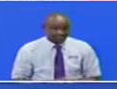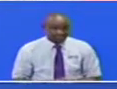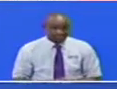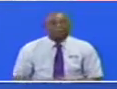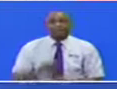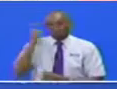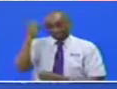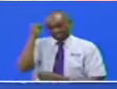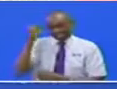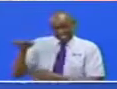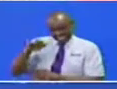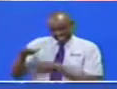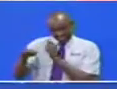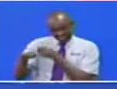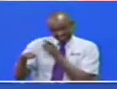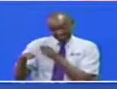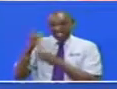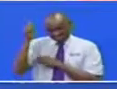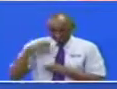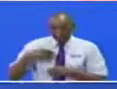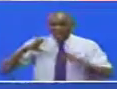Ya siasa, Wakenya